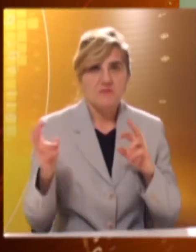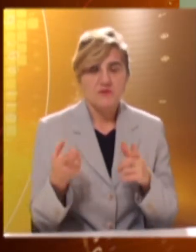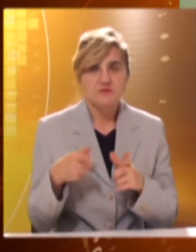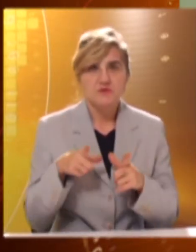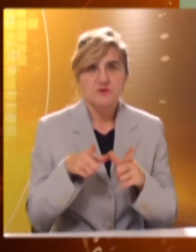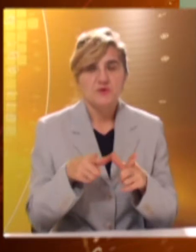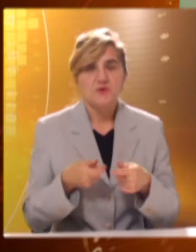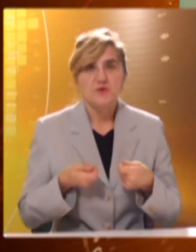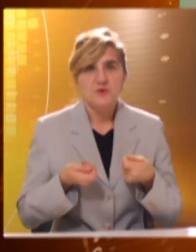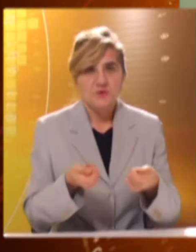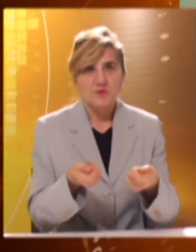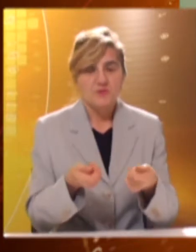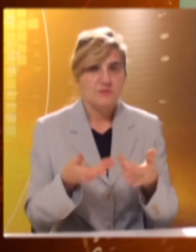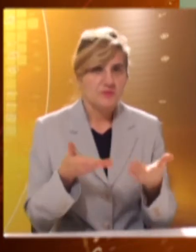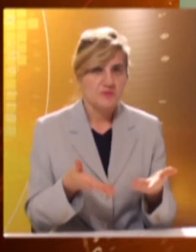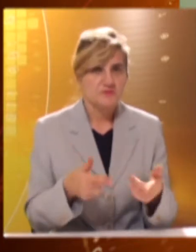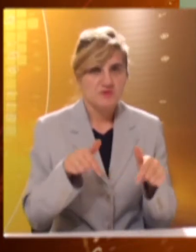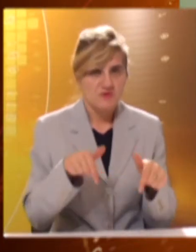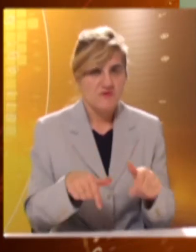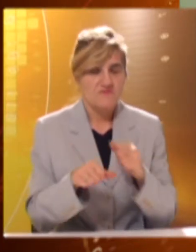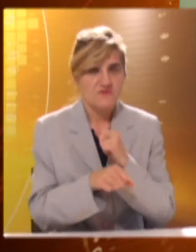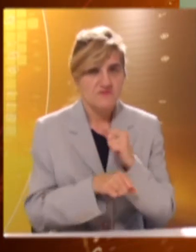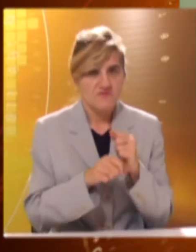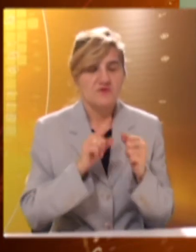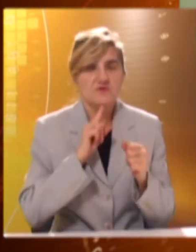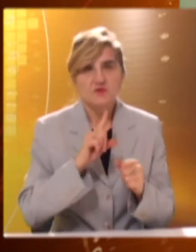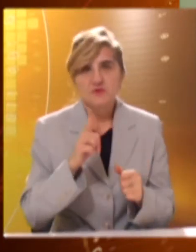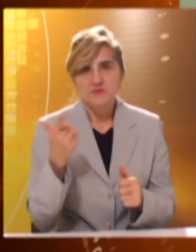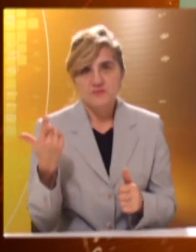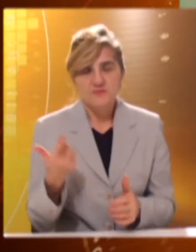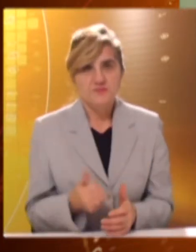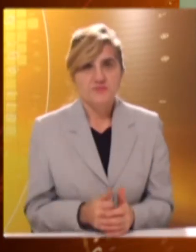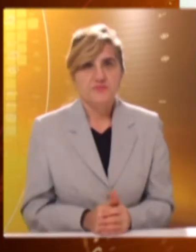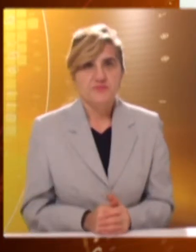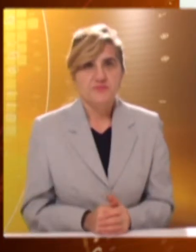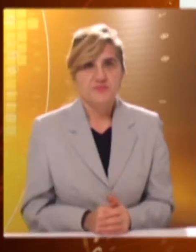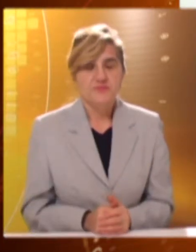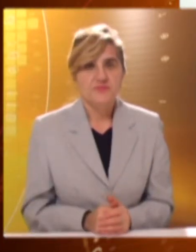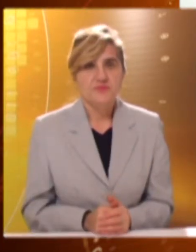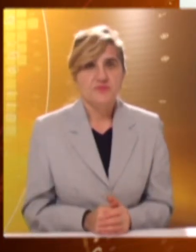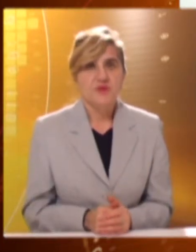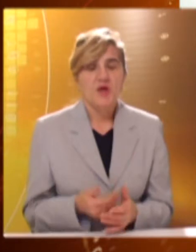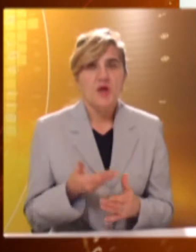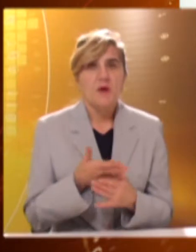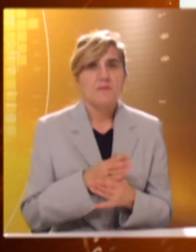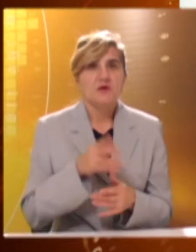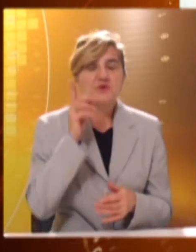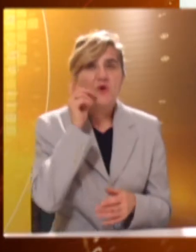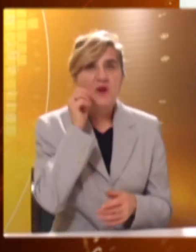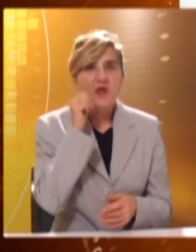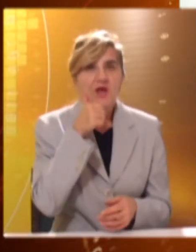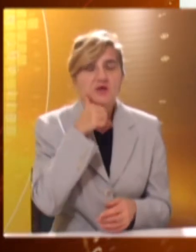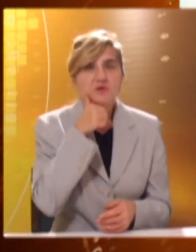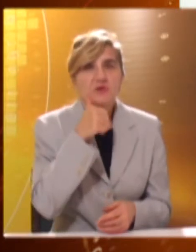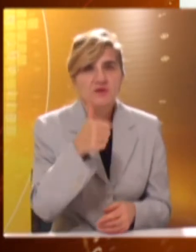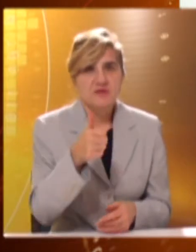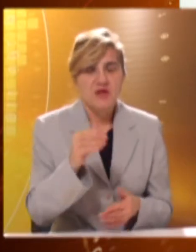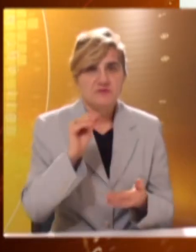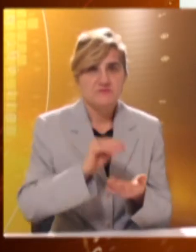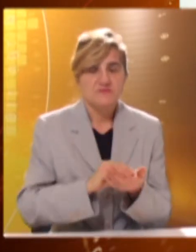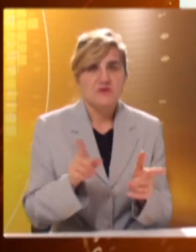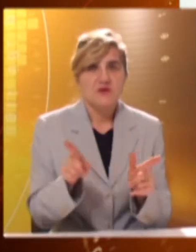dođete i da upisujete, evo recimo, našu školu i druge visokoškolske ustanove. Međunarodni dan studenata u svetu se obeležava